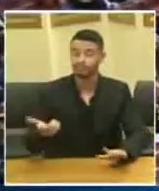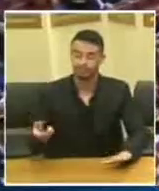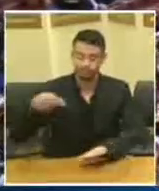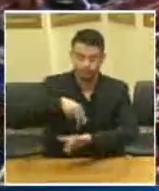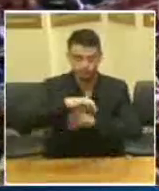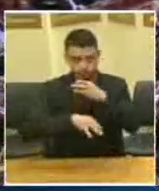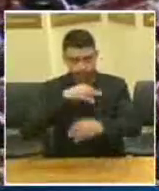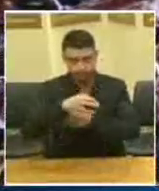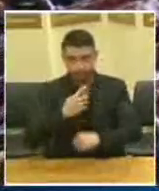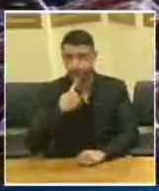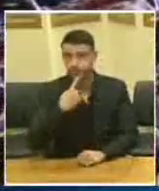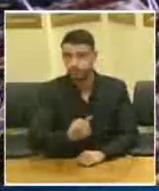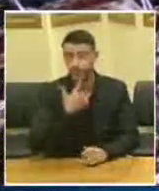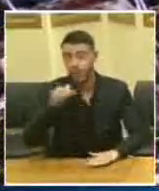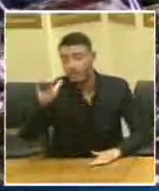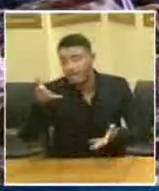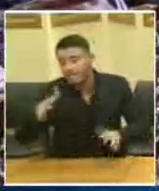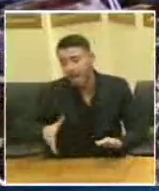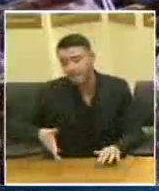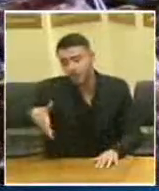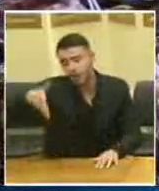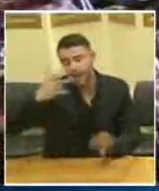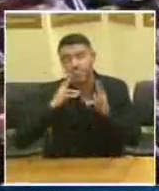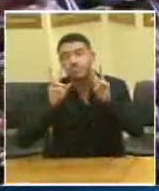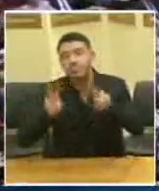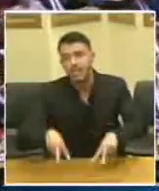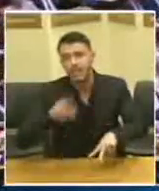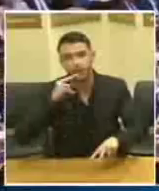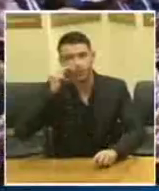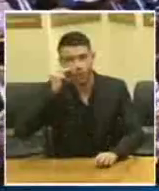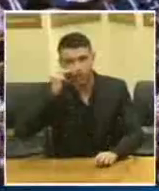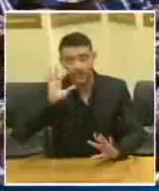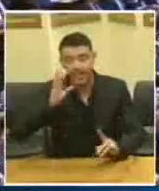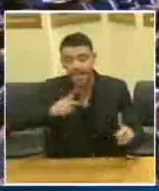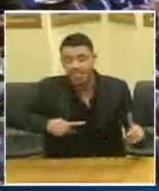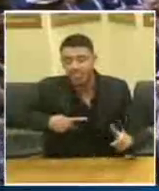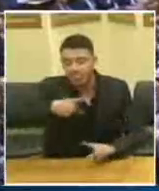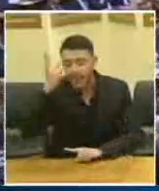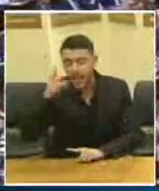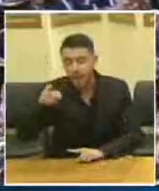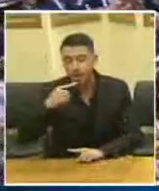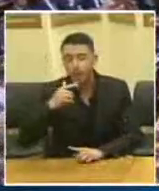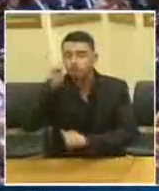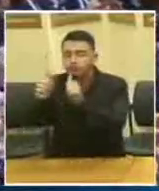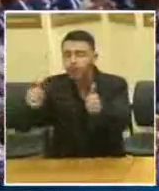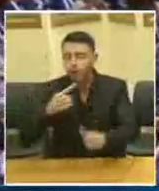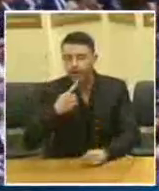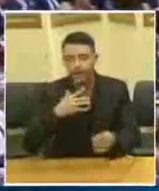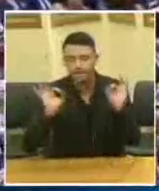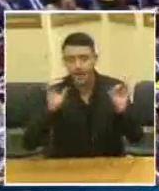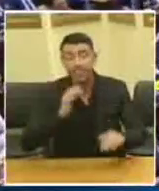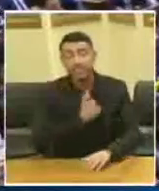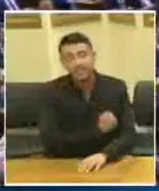δήλωση ότι η Ελλάδα δεν αναγνωρίζει τους Σκοπιανούς, το δικαίωμα να αυτοαπακολούνται Μακεδόνες. Δυστυχώς ο Πρωθυπουργός δεν το